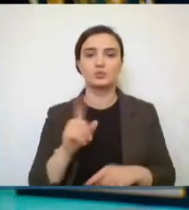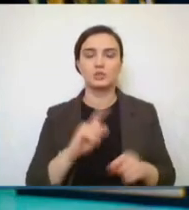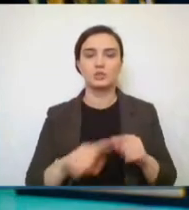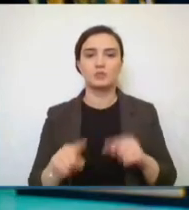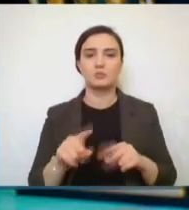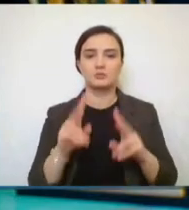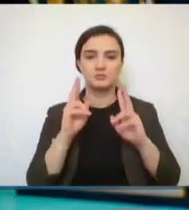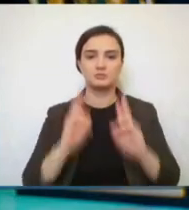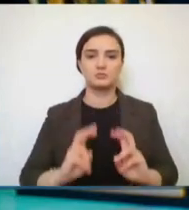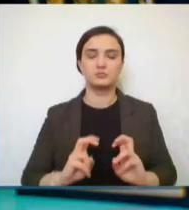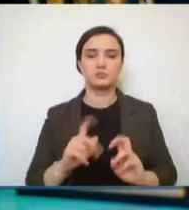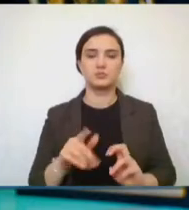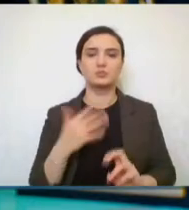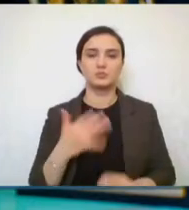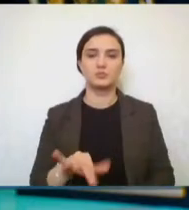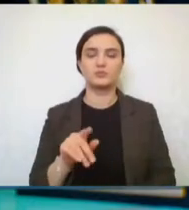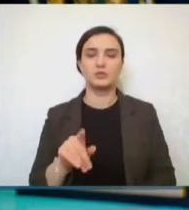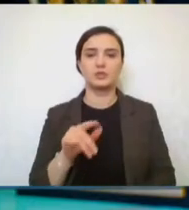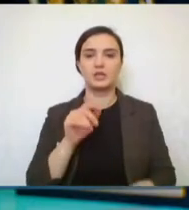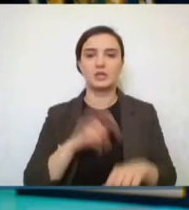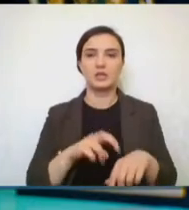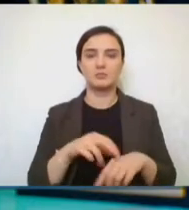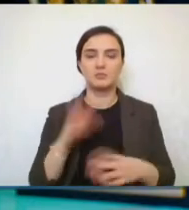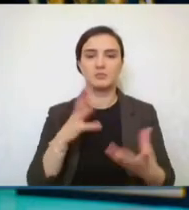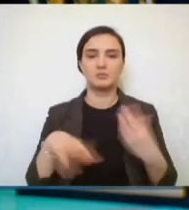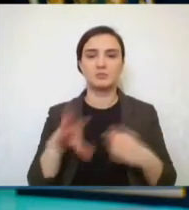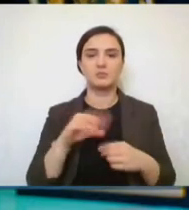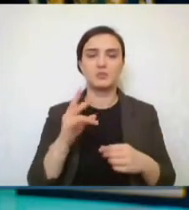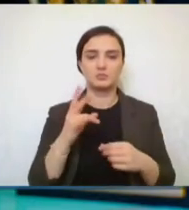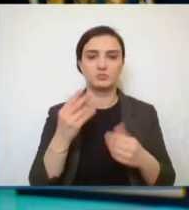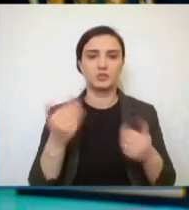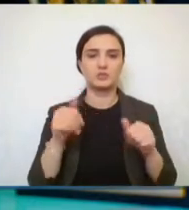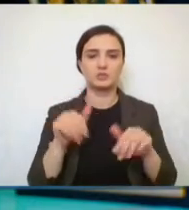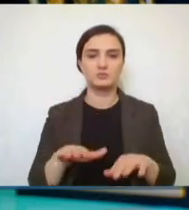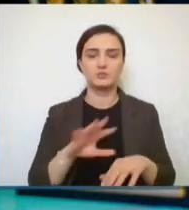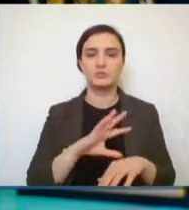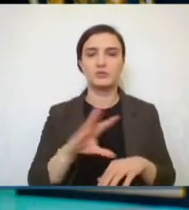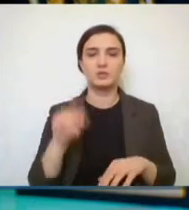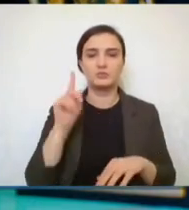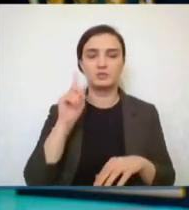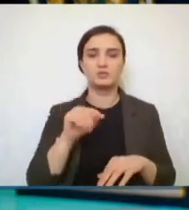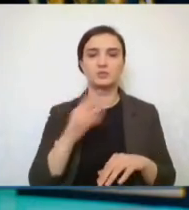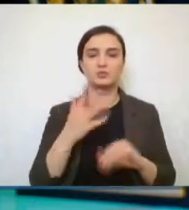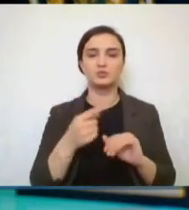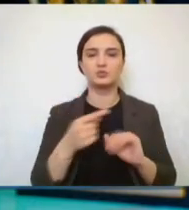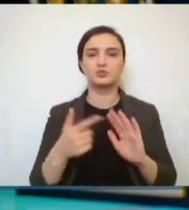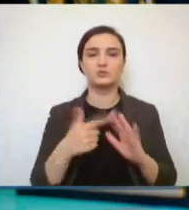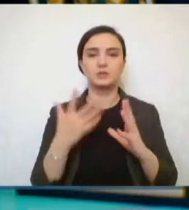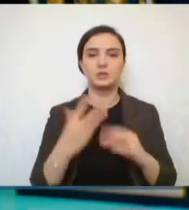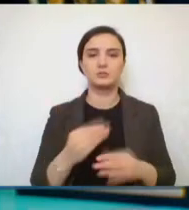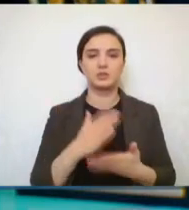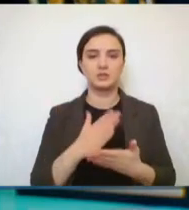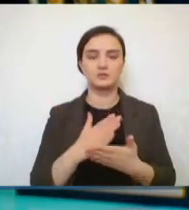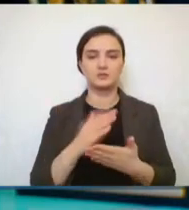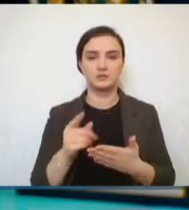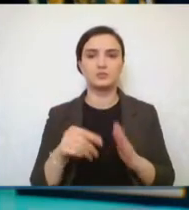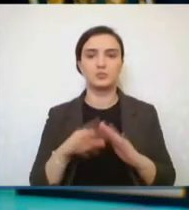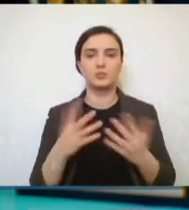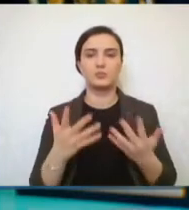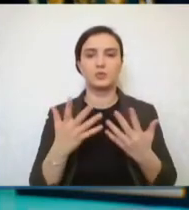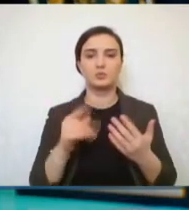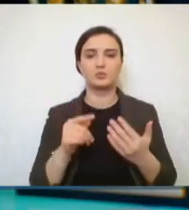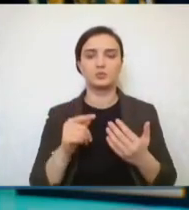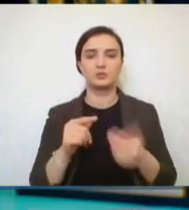უკვე ეპიდემიოლოგებს და ინფექციონისტებს გადასაწყვეტა, თუმცა ყველა მის 5-დან 7 დღემდეა განსაკუთრებით ეფექტური